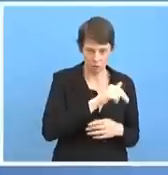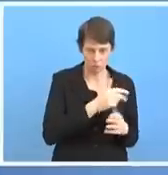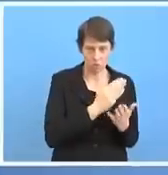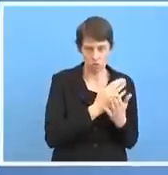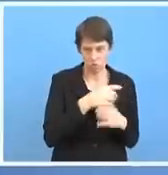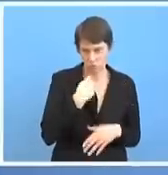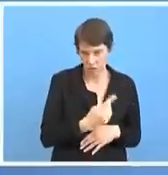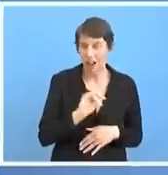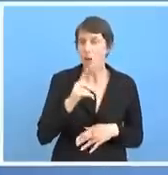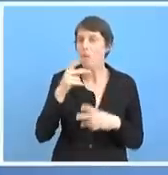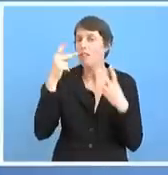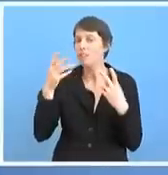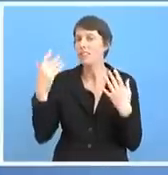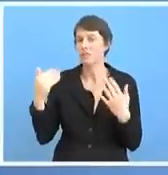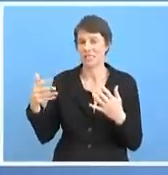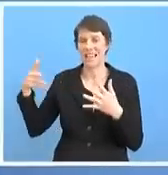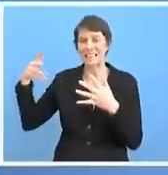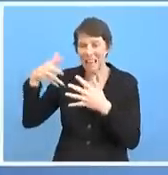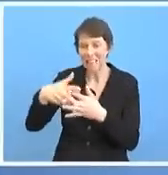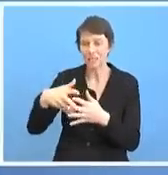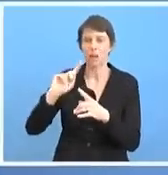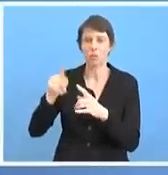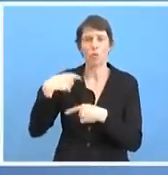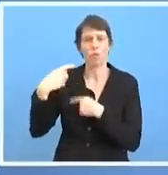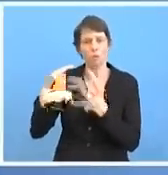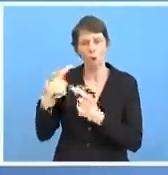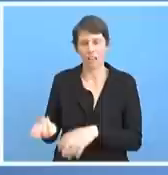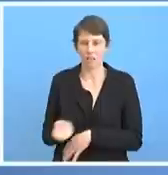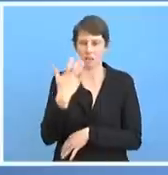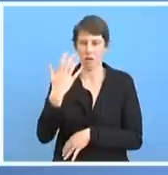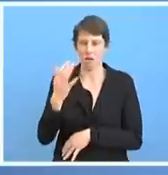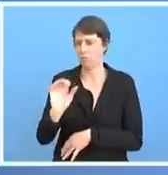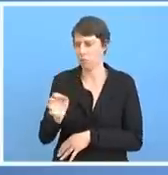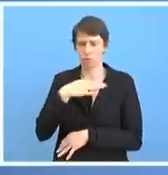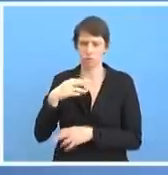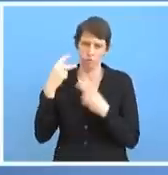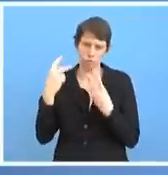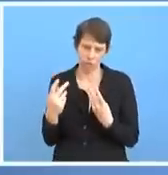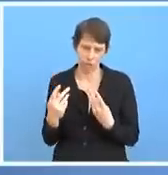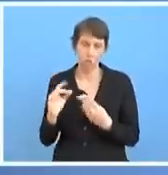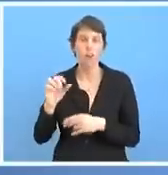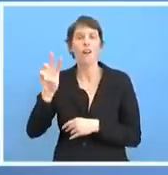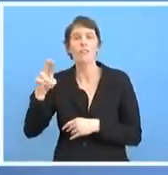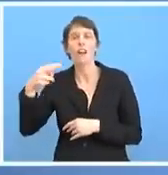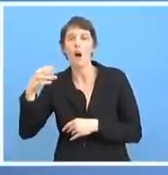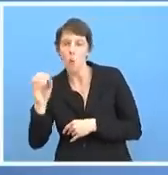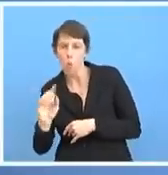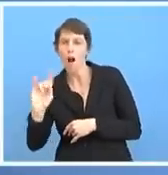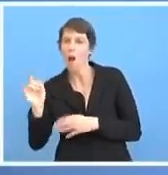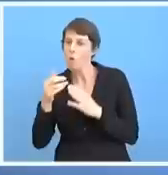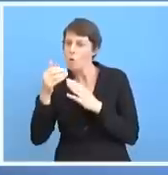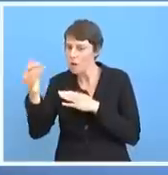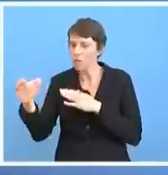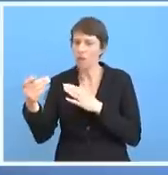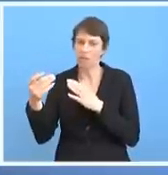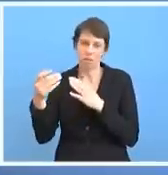und ein klares Vorgehen für uns sehr wichtig. Und die WHO selber wird zum Beispiel ja auch bewerten,